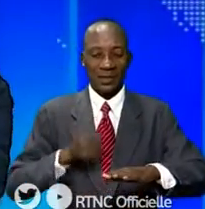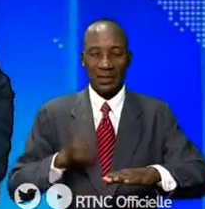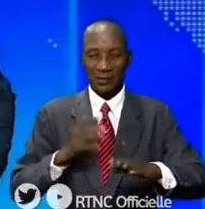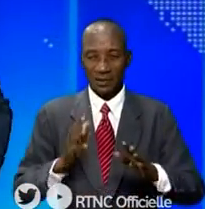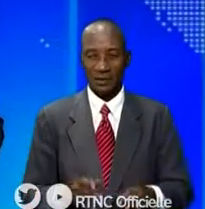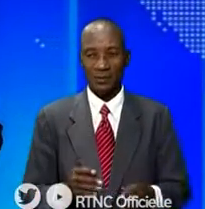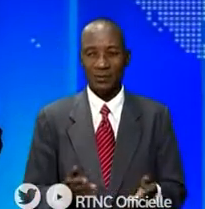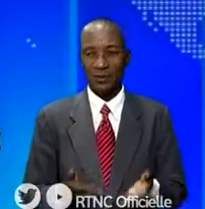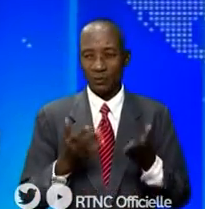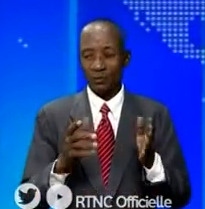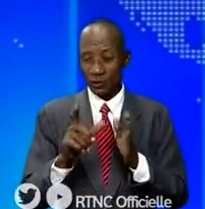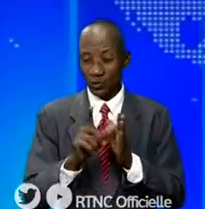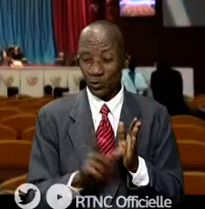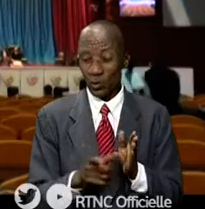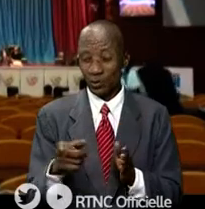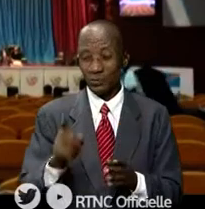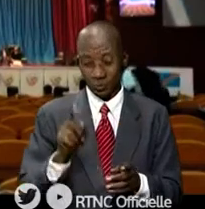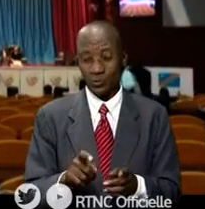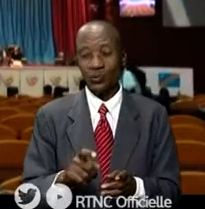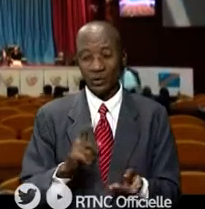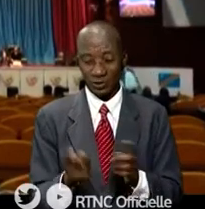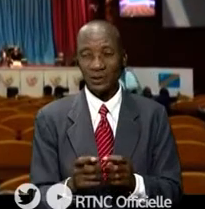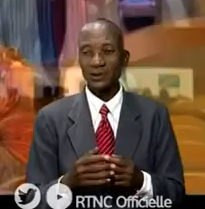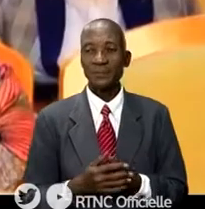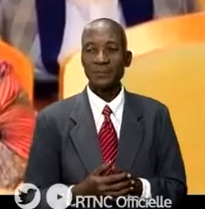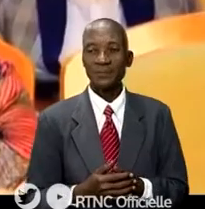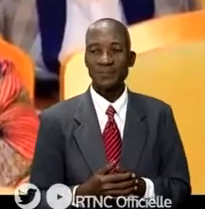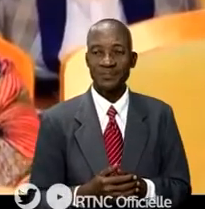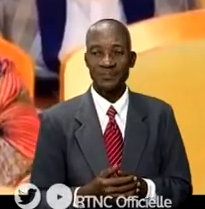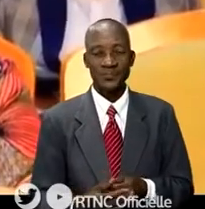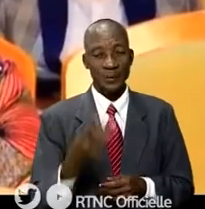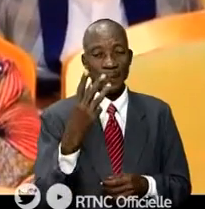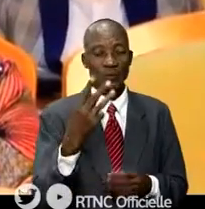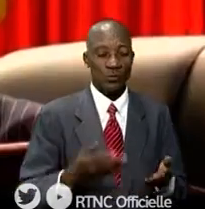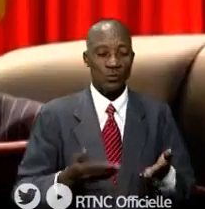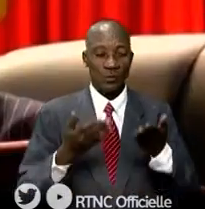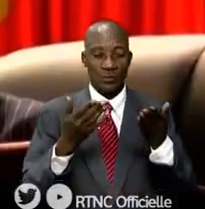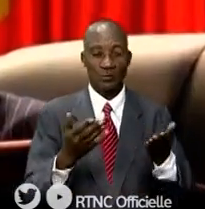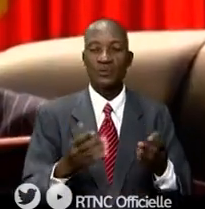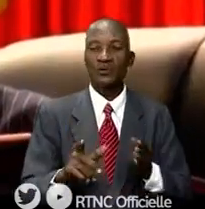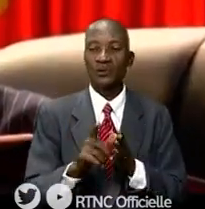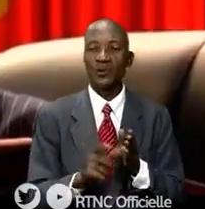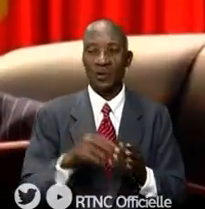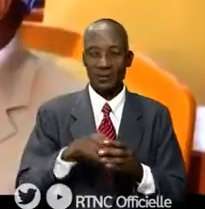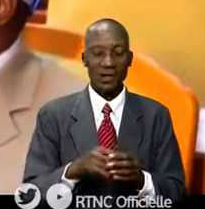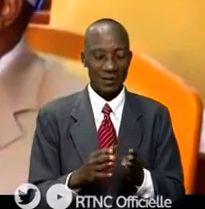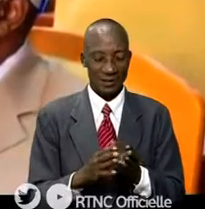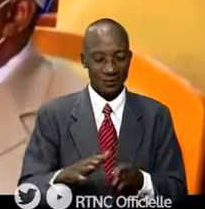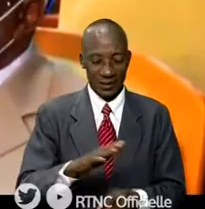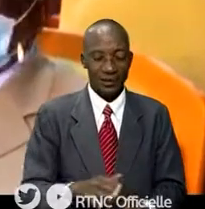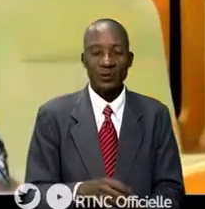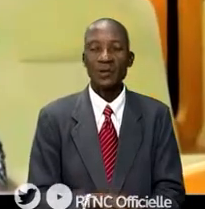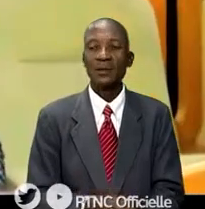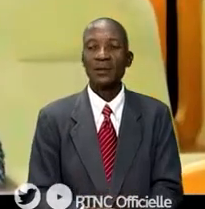énervent et violent la Constitution. Les trois propositions de loi initiées à l'Assemblée nationale par les